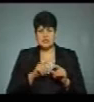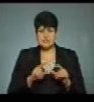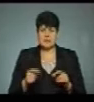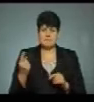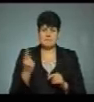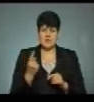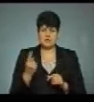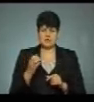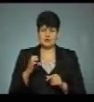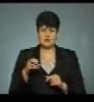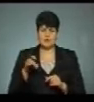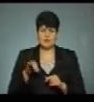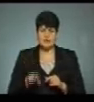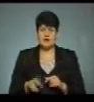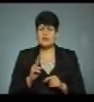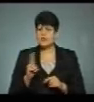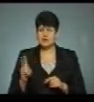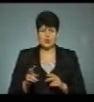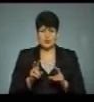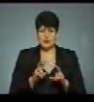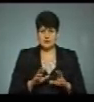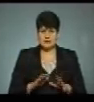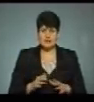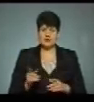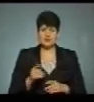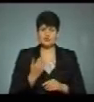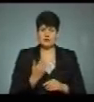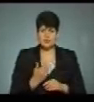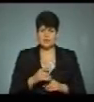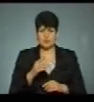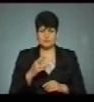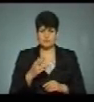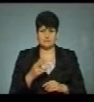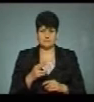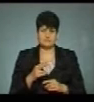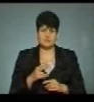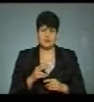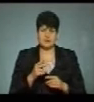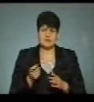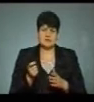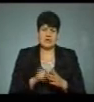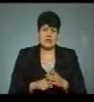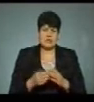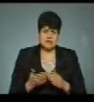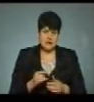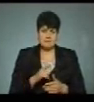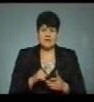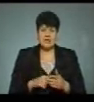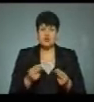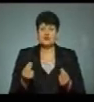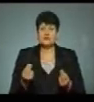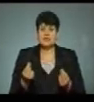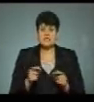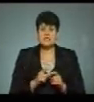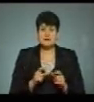першого ступеня ніхто не розглядає щодо їхньої оптимізації чи закриття. Питання щодо фінансування